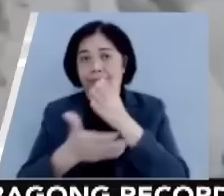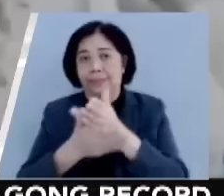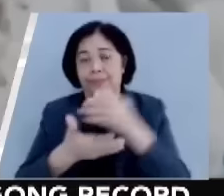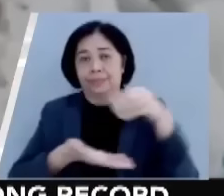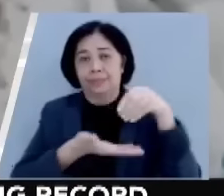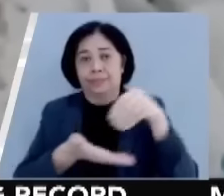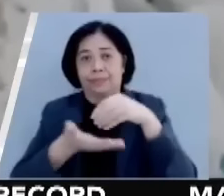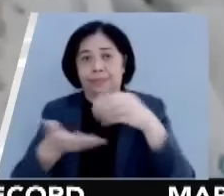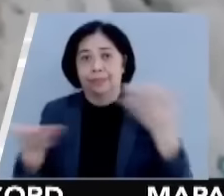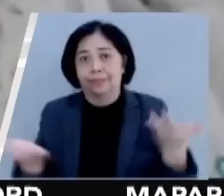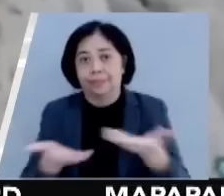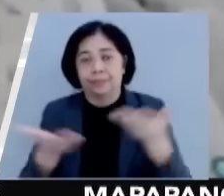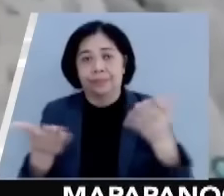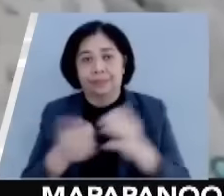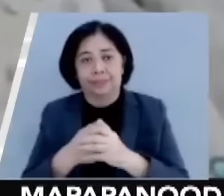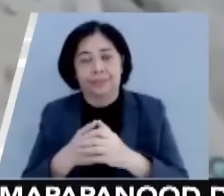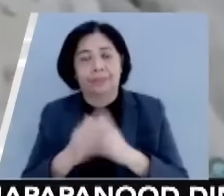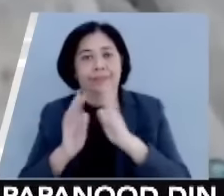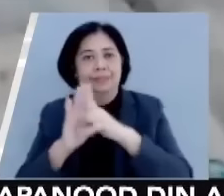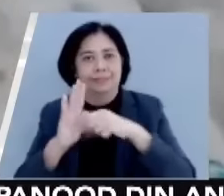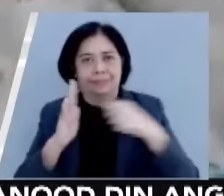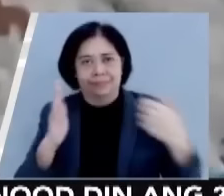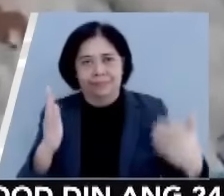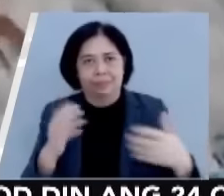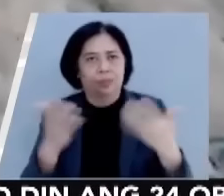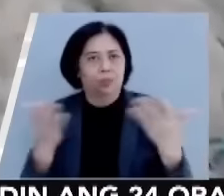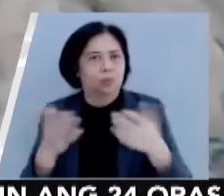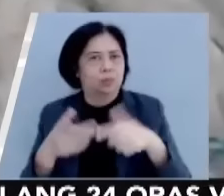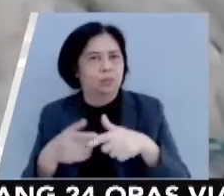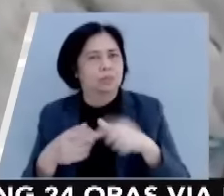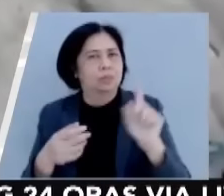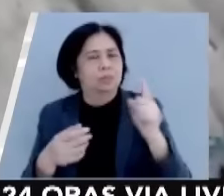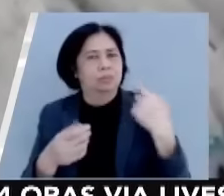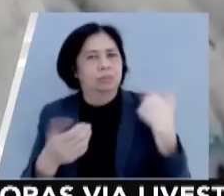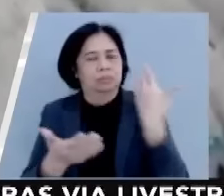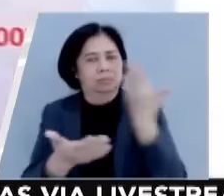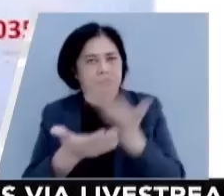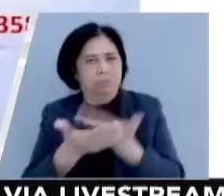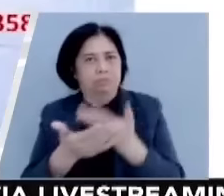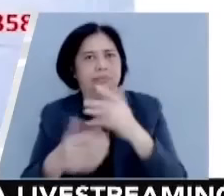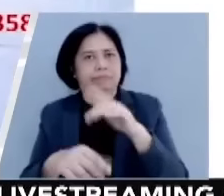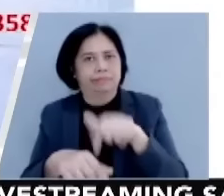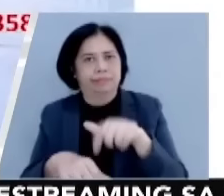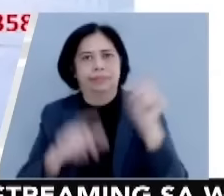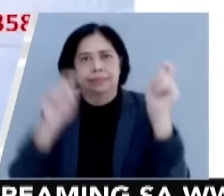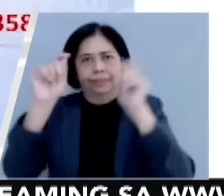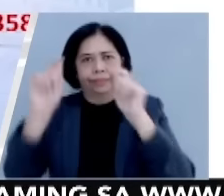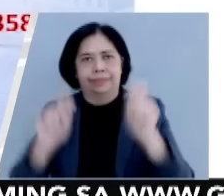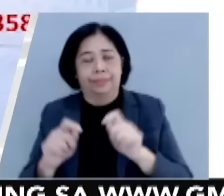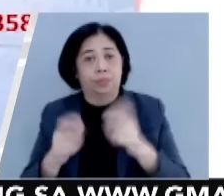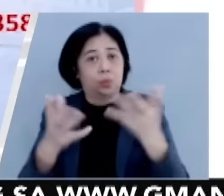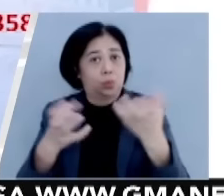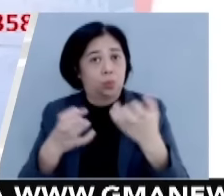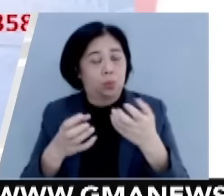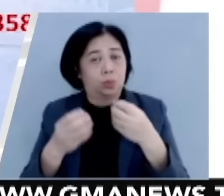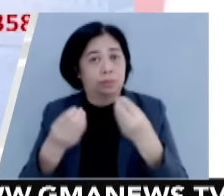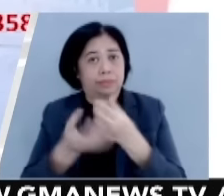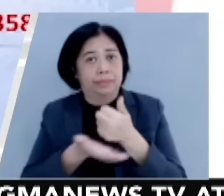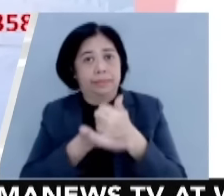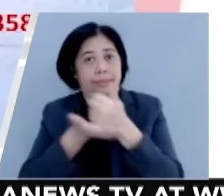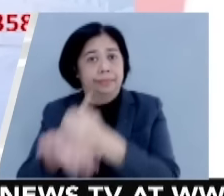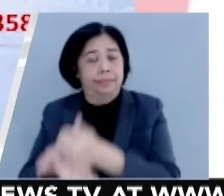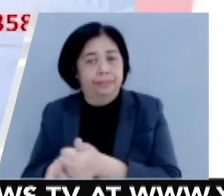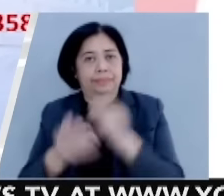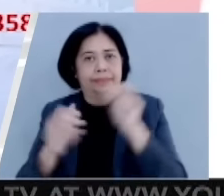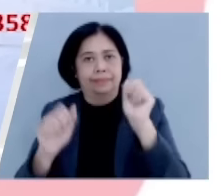tulong sa Catanduanes, kung saan unang nag-landfall ang bagyo. Sa mga nais magpaabot ng tulong, maaari po